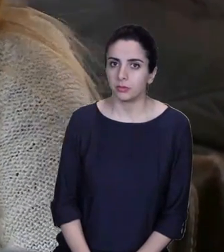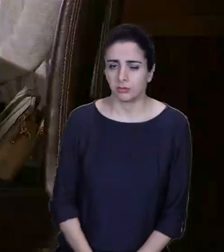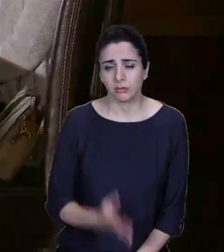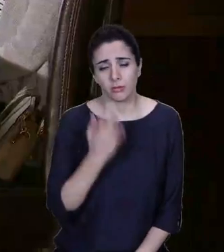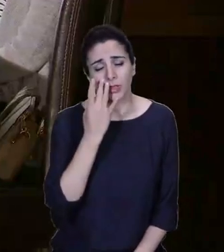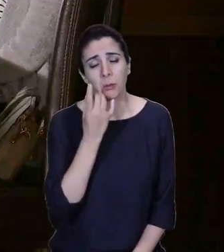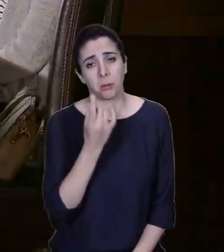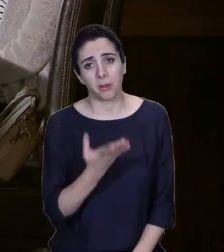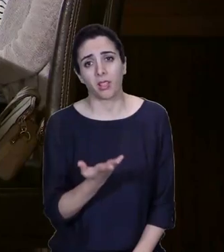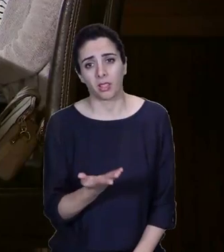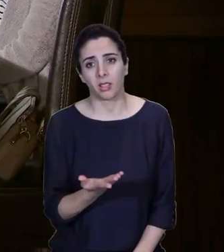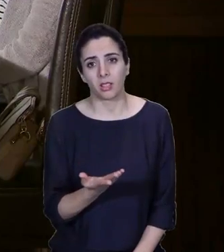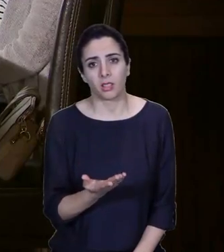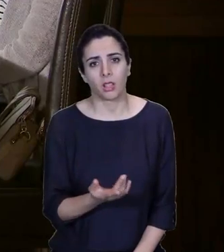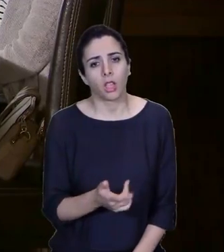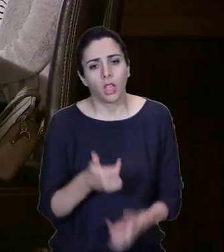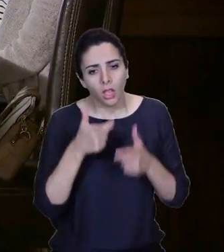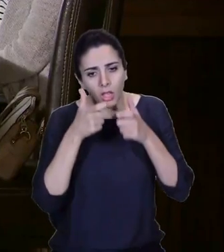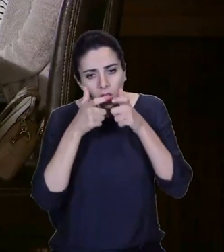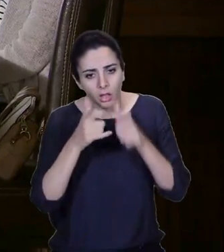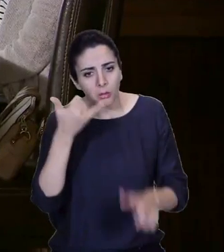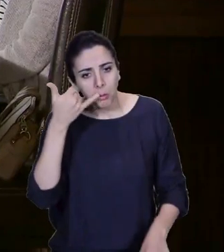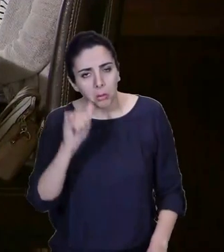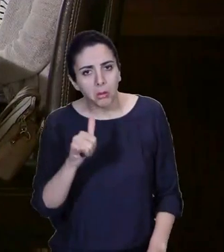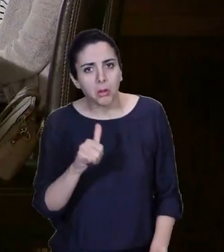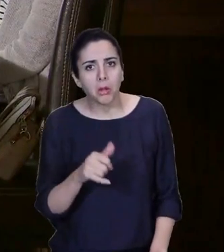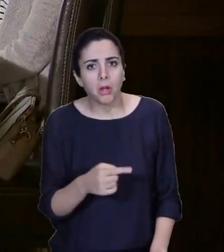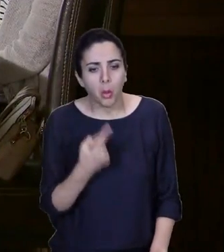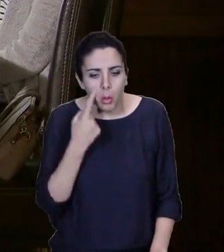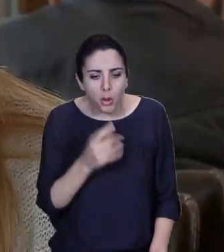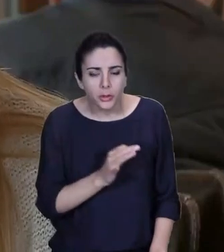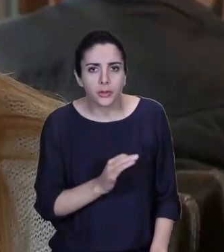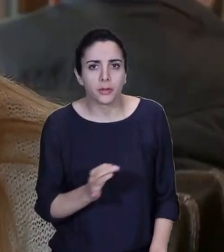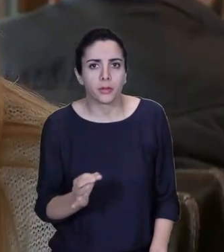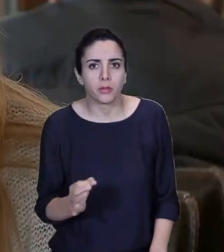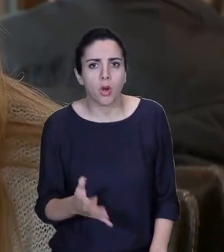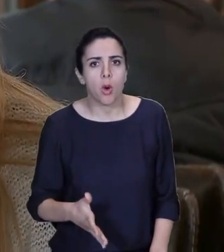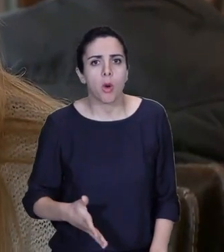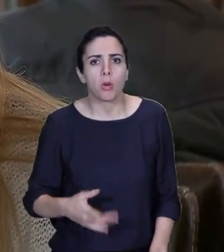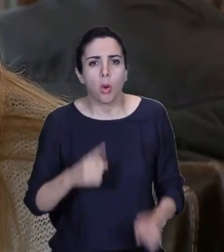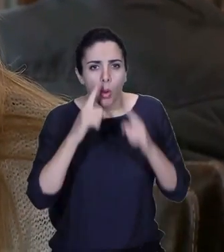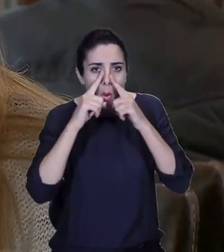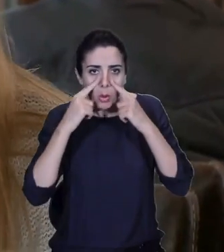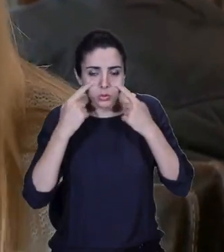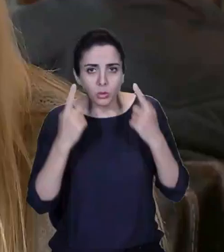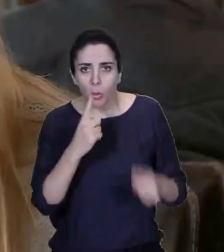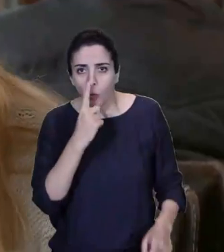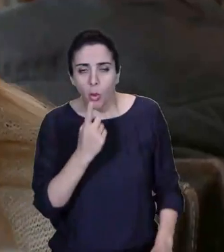Belli canım belli. Dalıp dalıp gitmeler, önündekini görememeler, morarmış göz